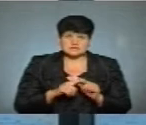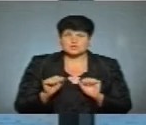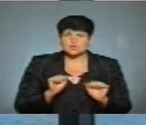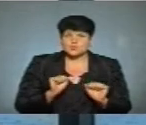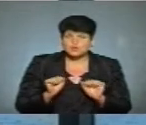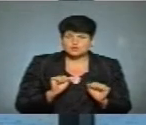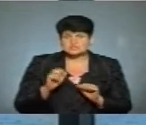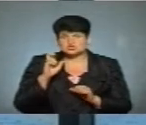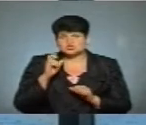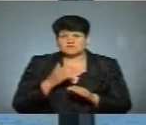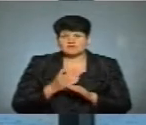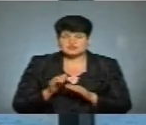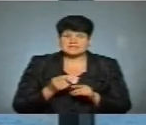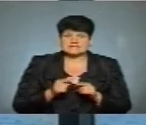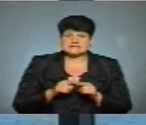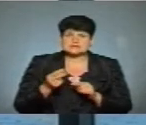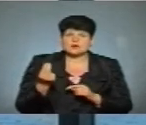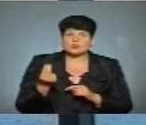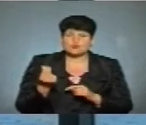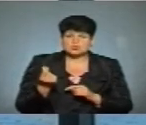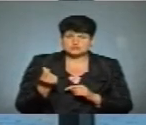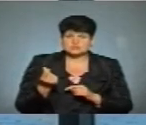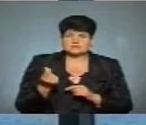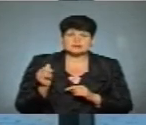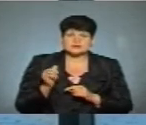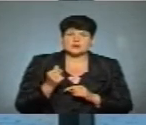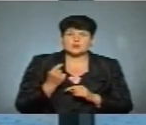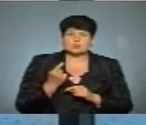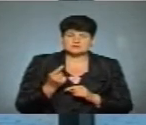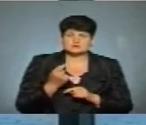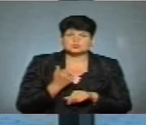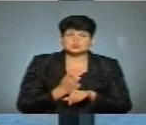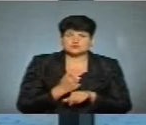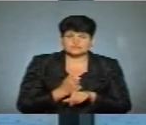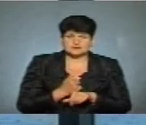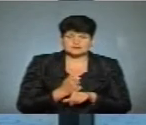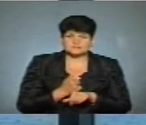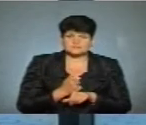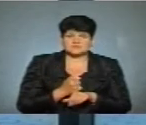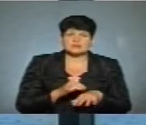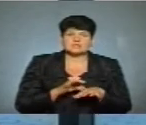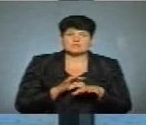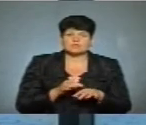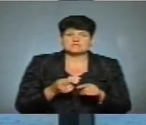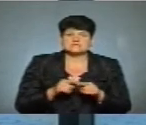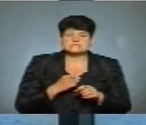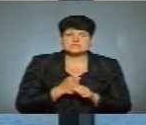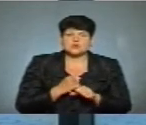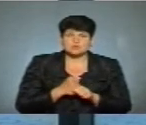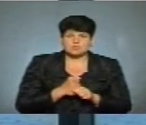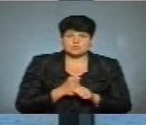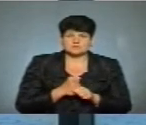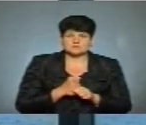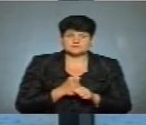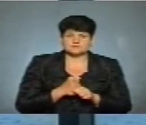і держава виділяють на це кошти. І один з основних, який проводить ці роботи,